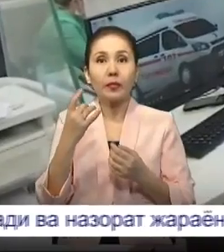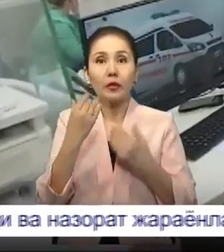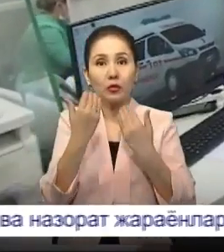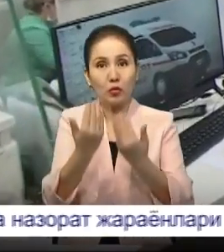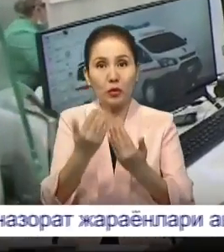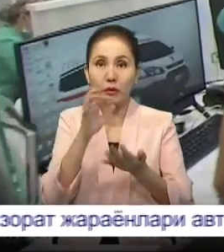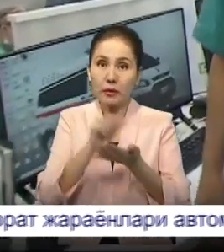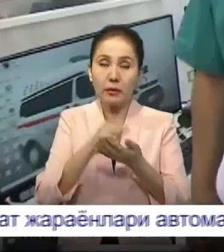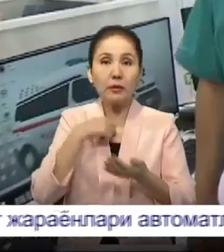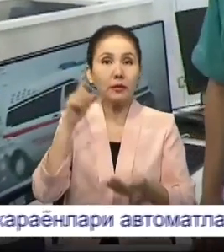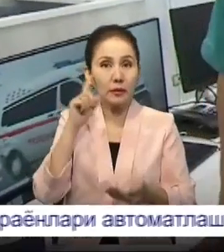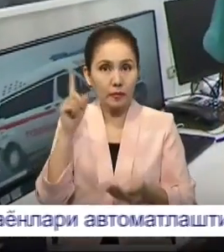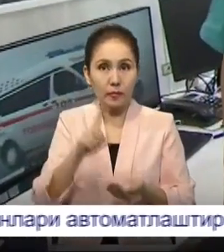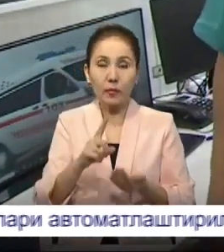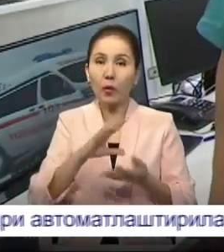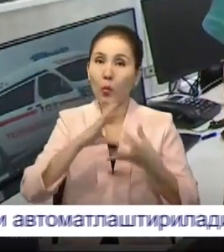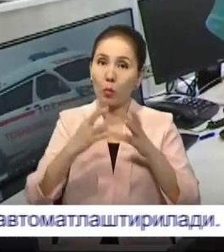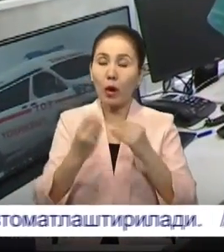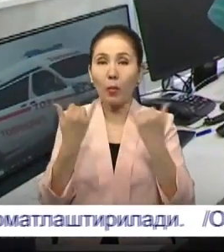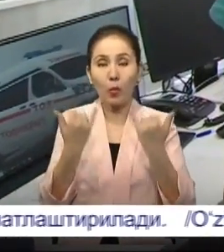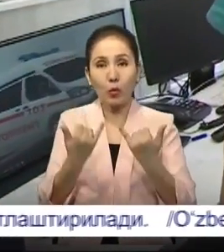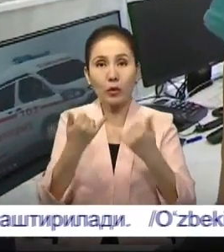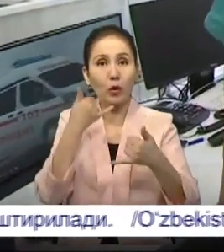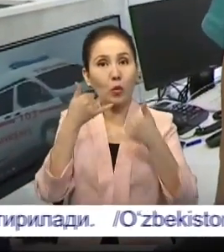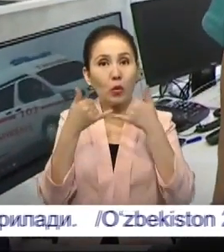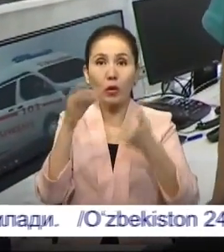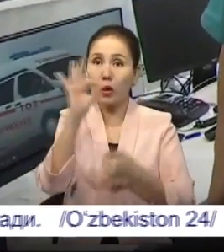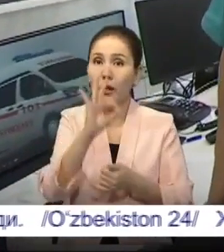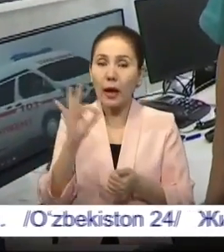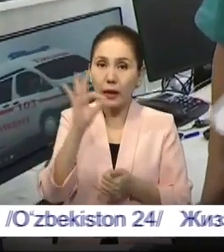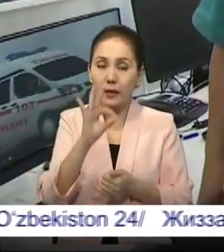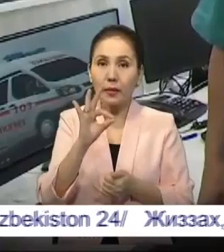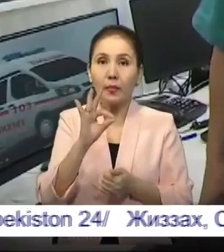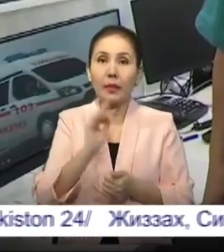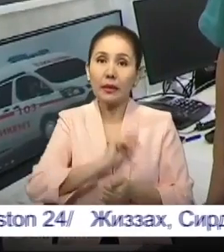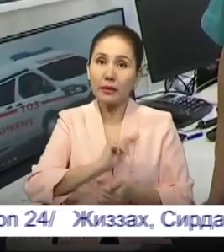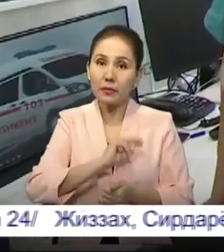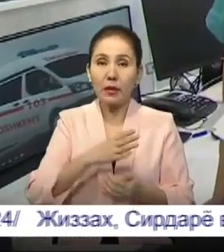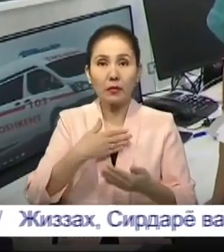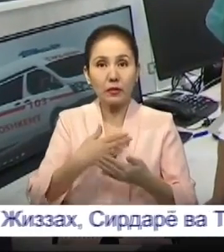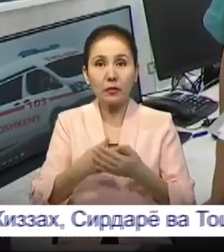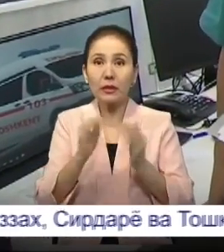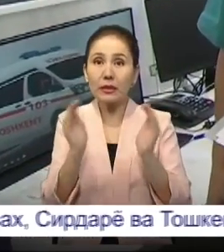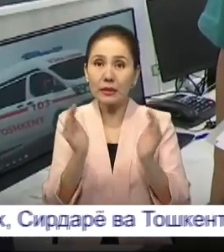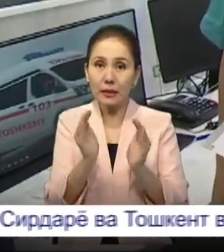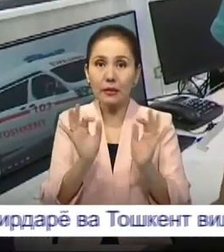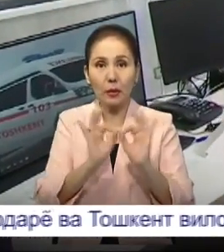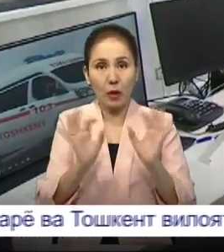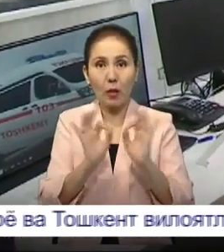bandsizlar, bilaman. Umuman bugungi bir qo'ng'iroqlar haqida, bugungi xizmat vazifasi haqida qisqacha ma'lumot